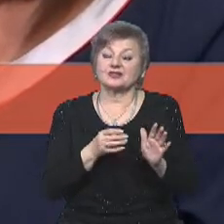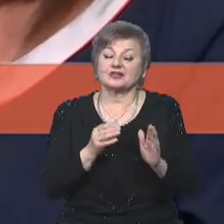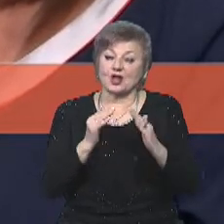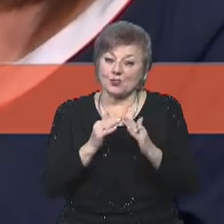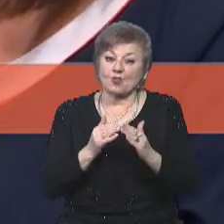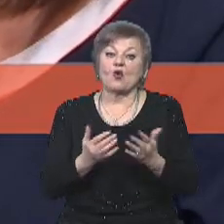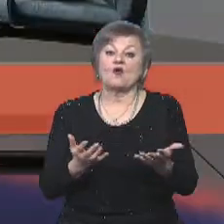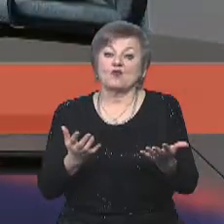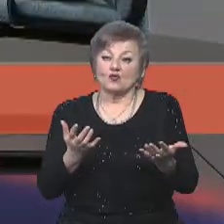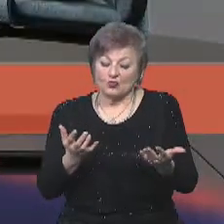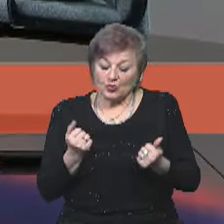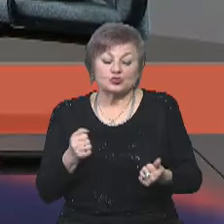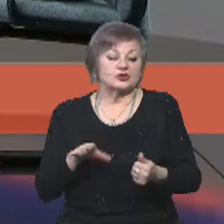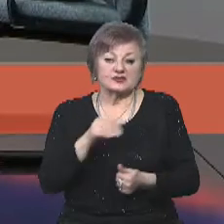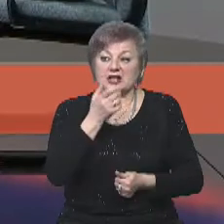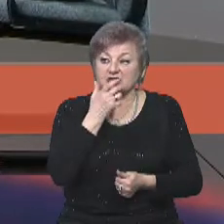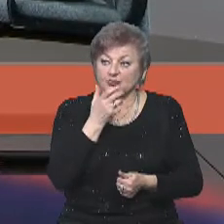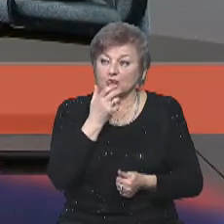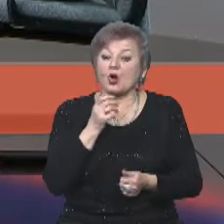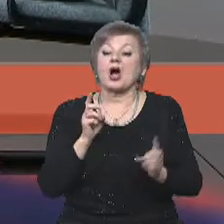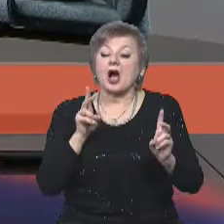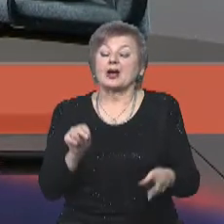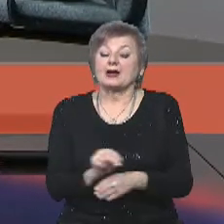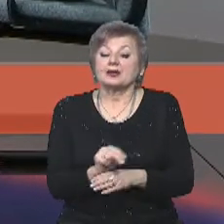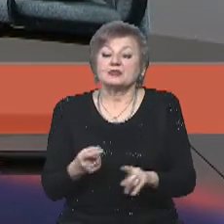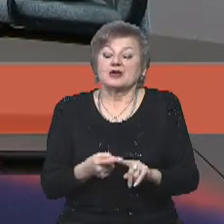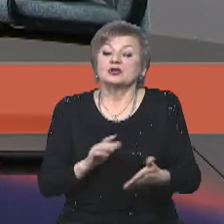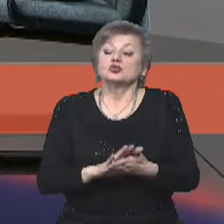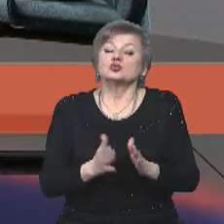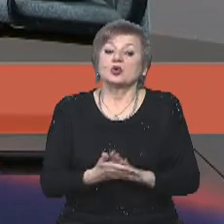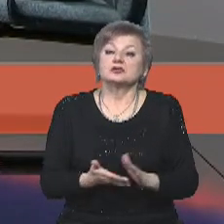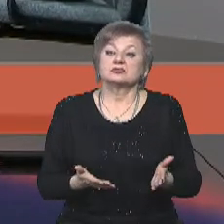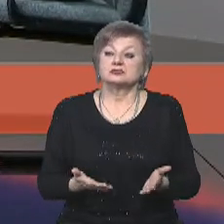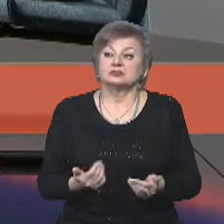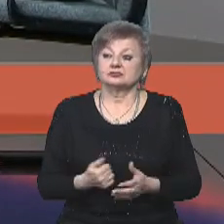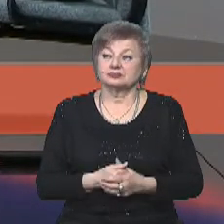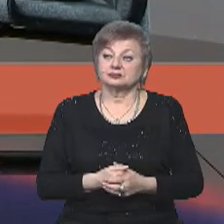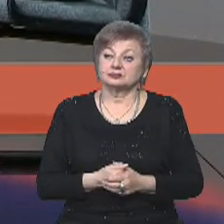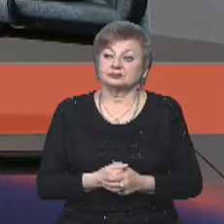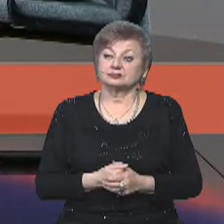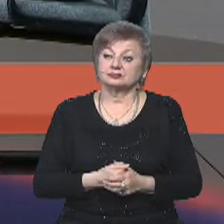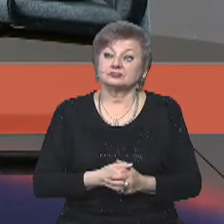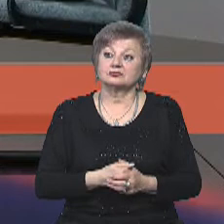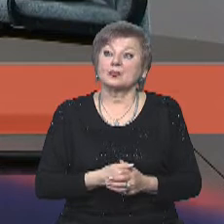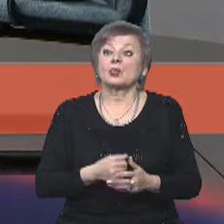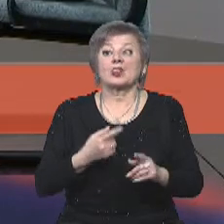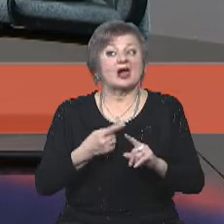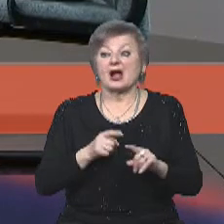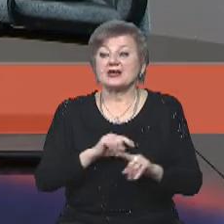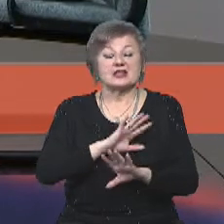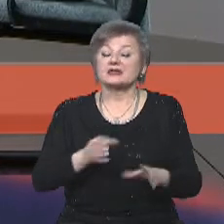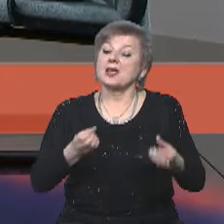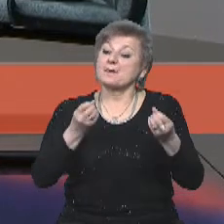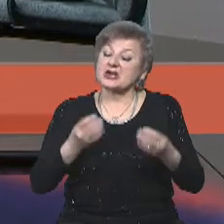полностью с теплоносителем. Добре, а как выправить эту ситуацию? Может, пан Олексій нам допоможе вирішити это питання? Ну, это